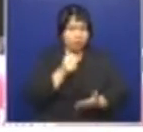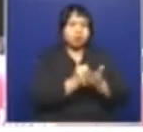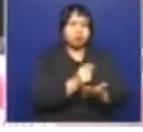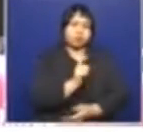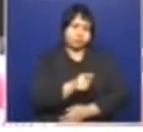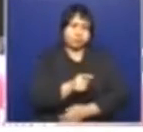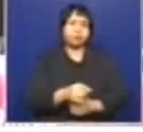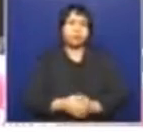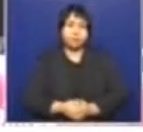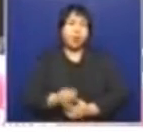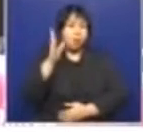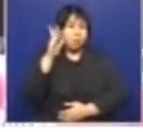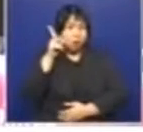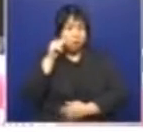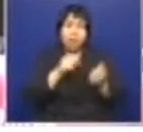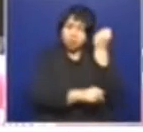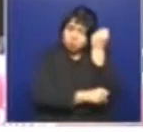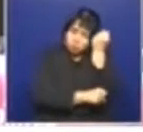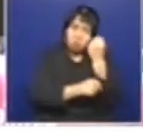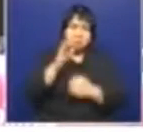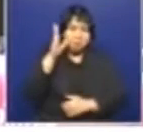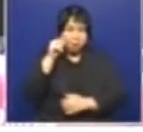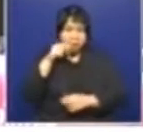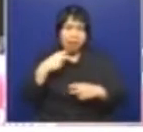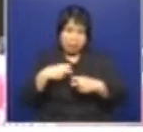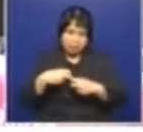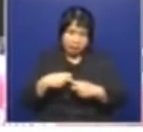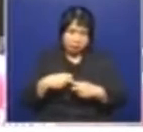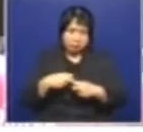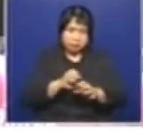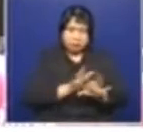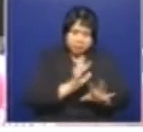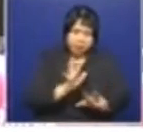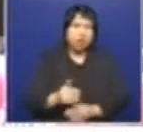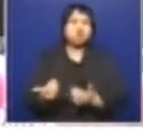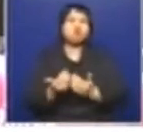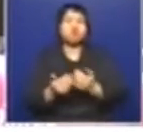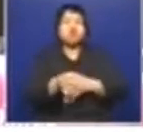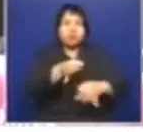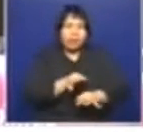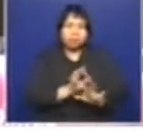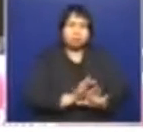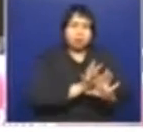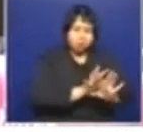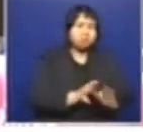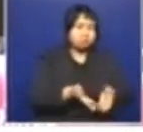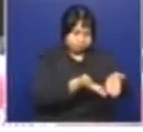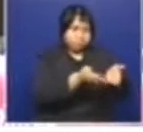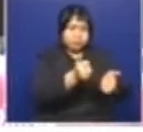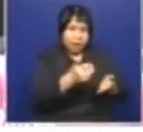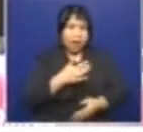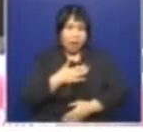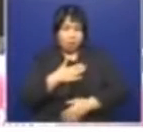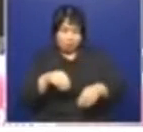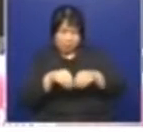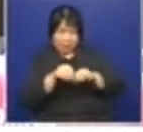พ่อแม่จนพ่อแม่ลําบากยังไม่ออกมาหรอกให้ลูกออกมาลูกออกมาเขาก็ไม่ห้ามผมไม่ได้มาใกล้ม็อบนะผม